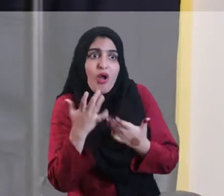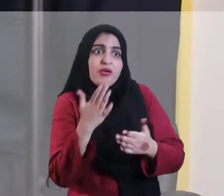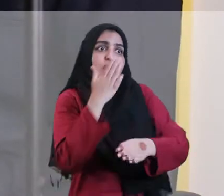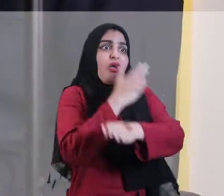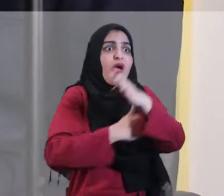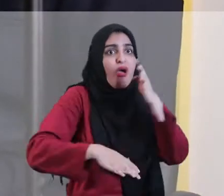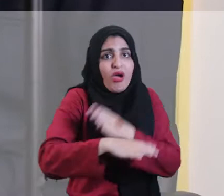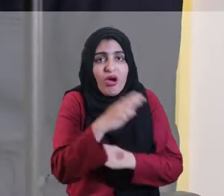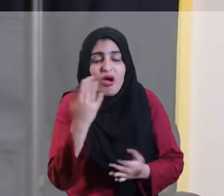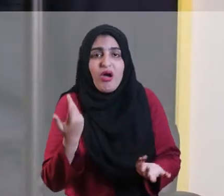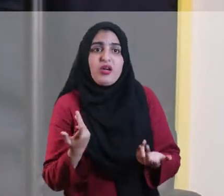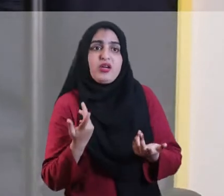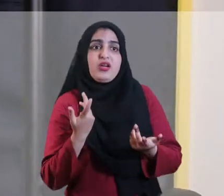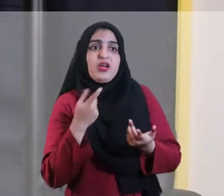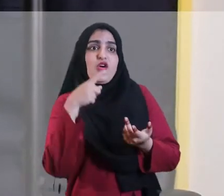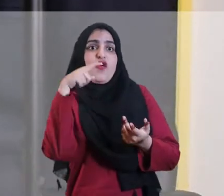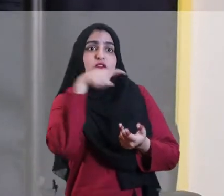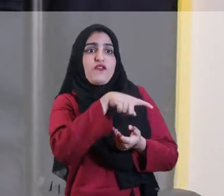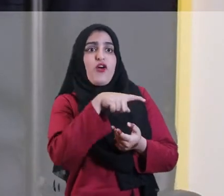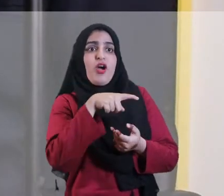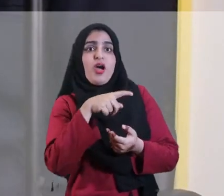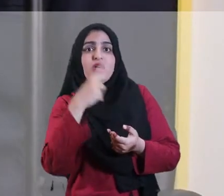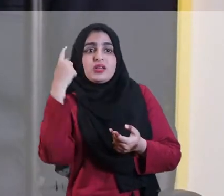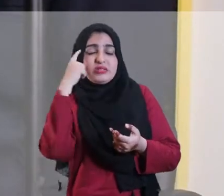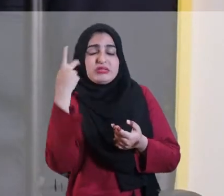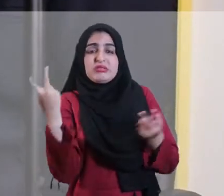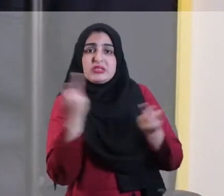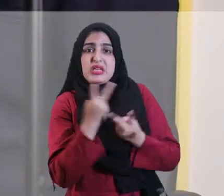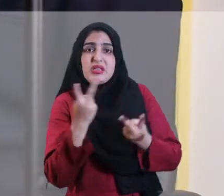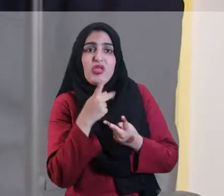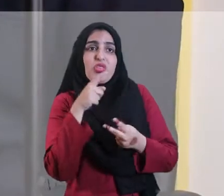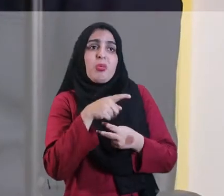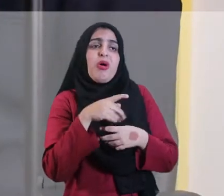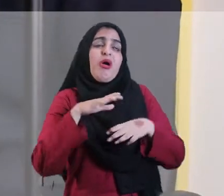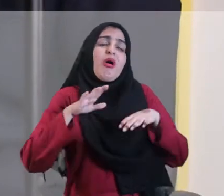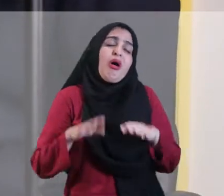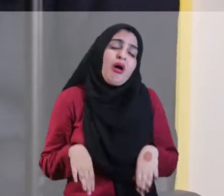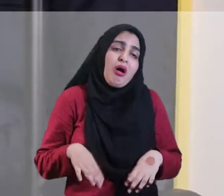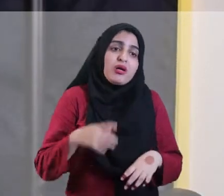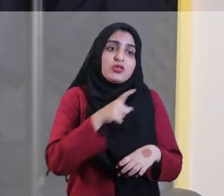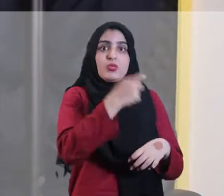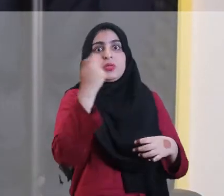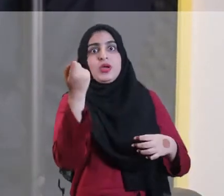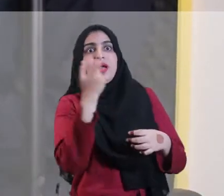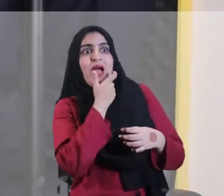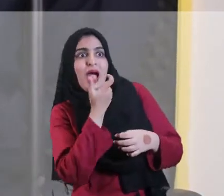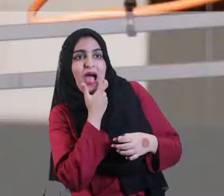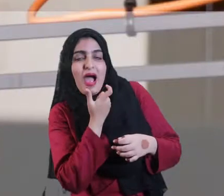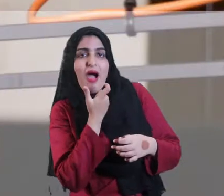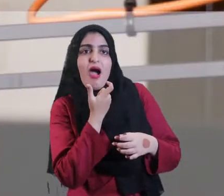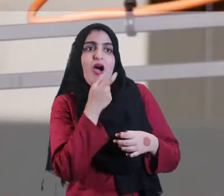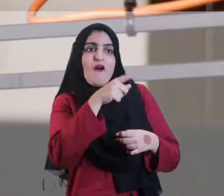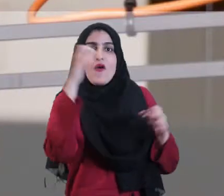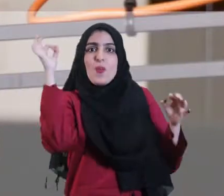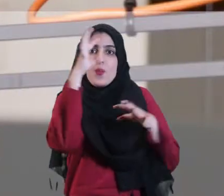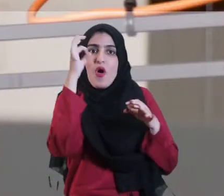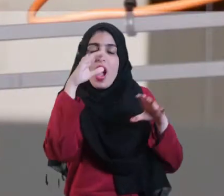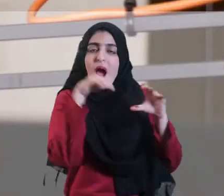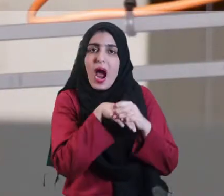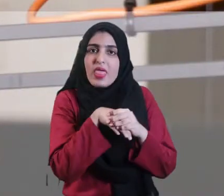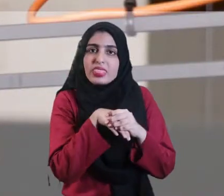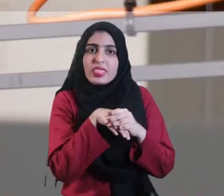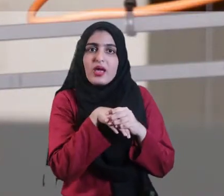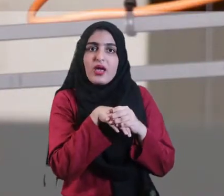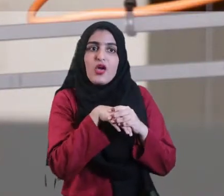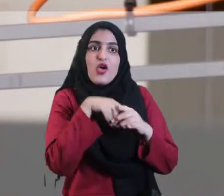डिसेबल थी आपकी मुस्लिम अत्याचार की नजर नहीं आ रही थी आप हंस भी रही थी आप रोमांस फरमा रही थी तो